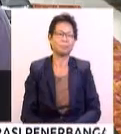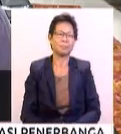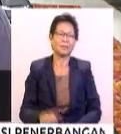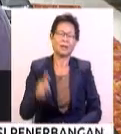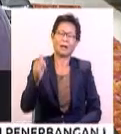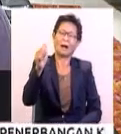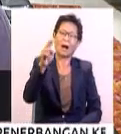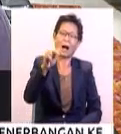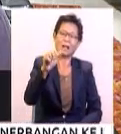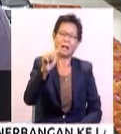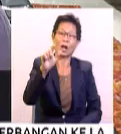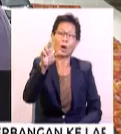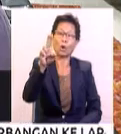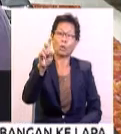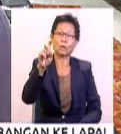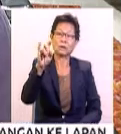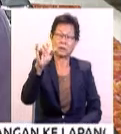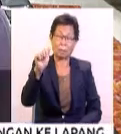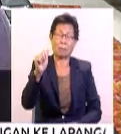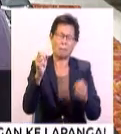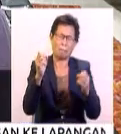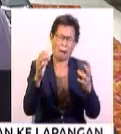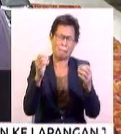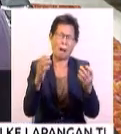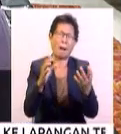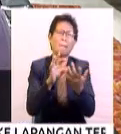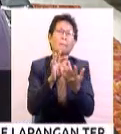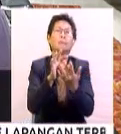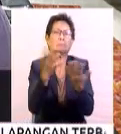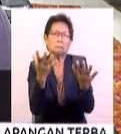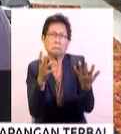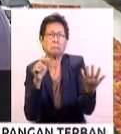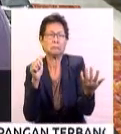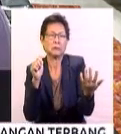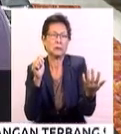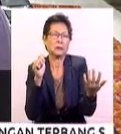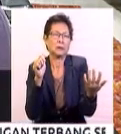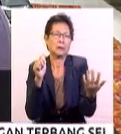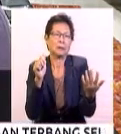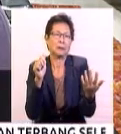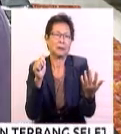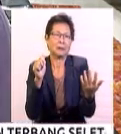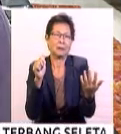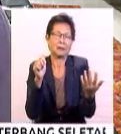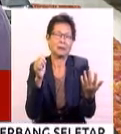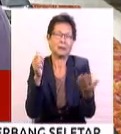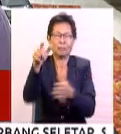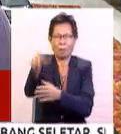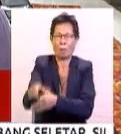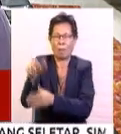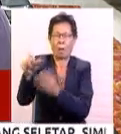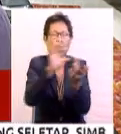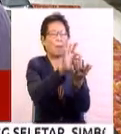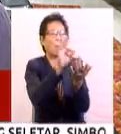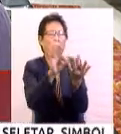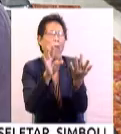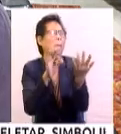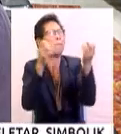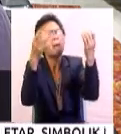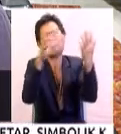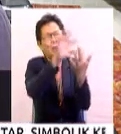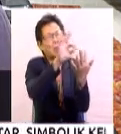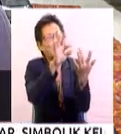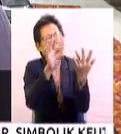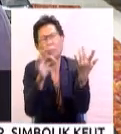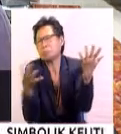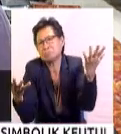Andalusia ni dia memberi banyak pilihan kepada para customer jemaah yang datang ni. Jadi